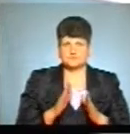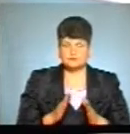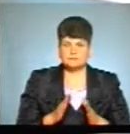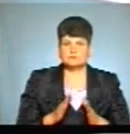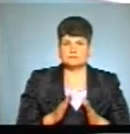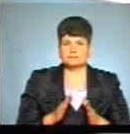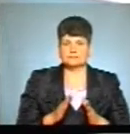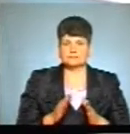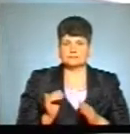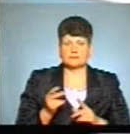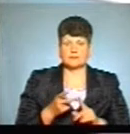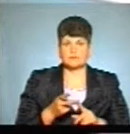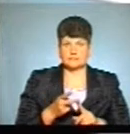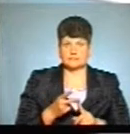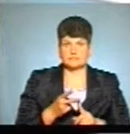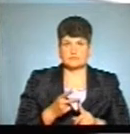по-друге,